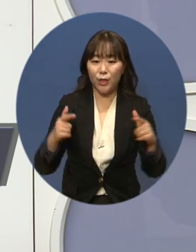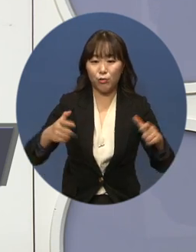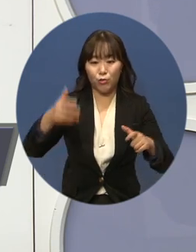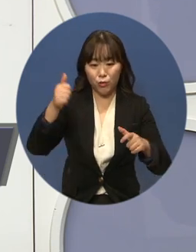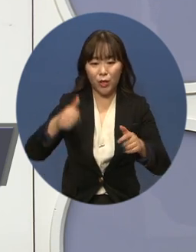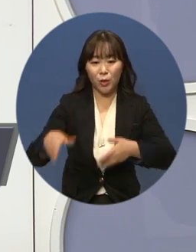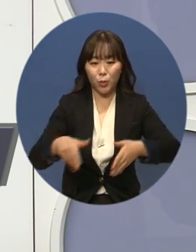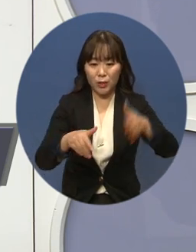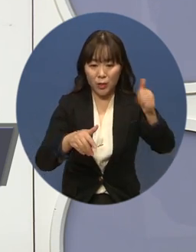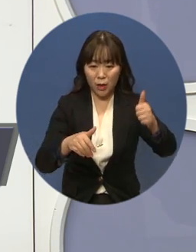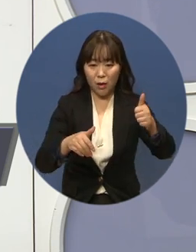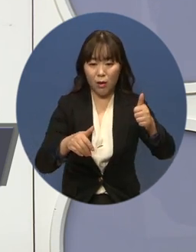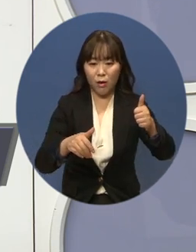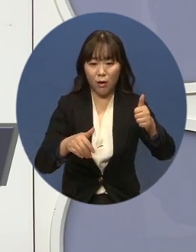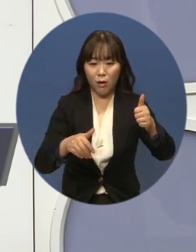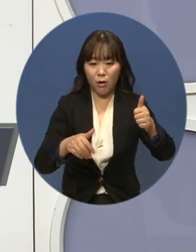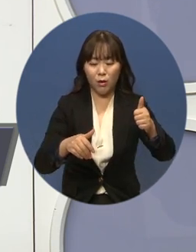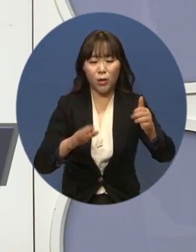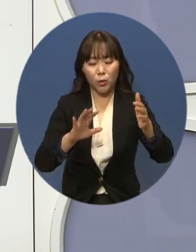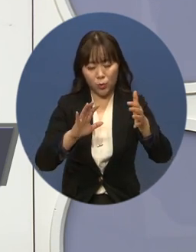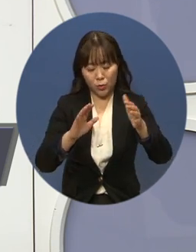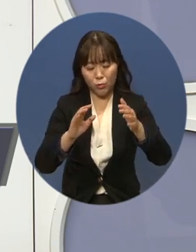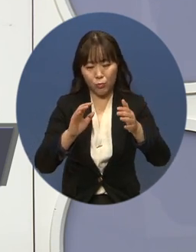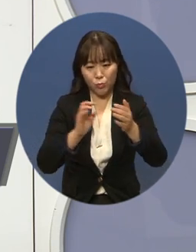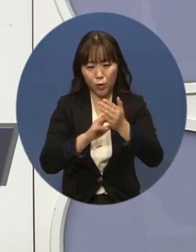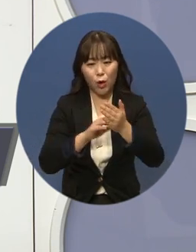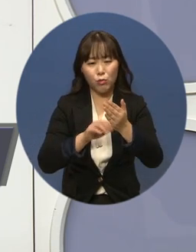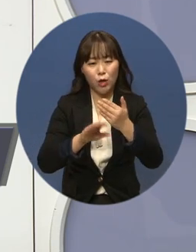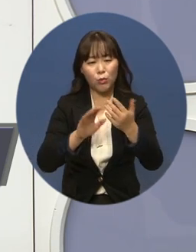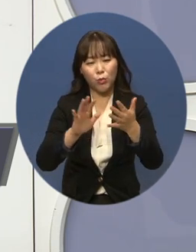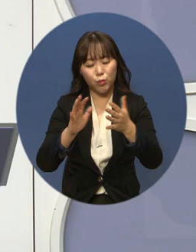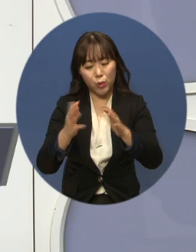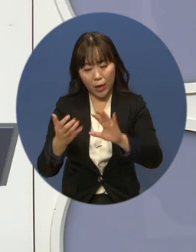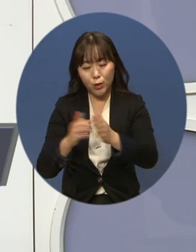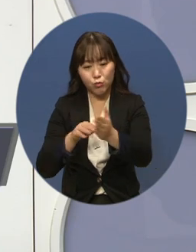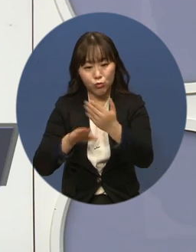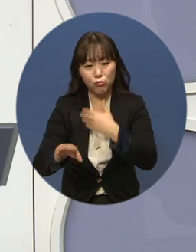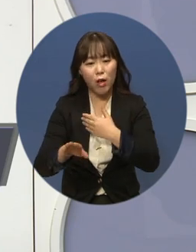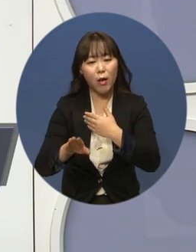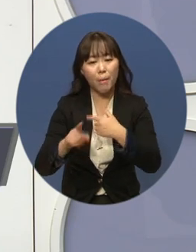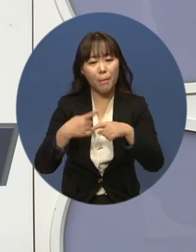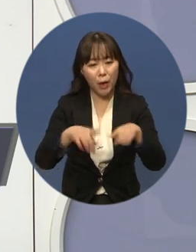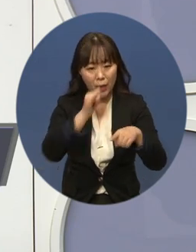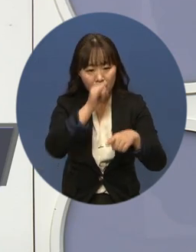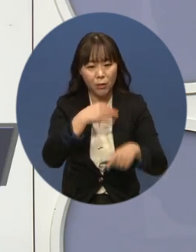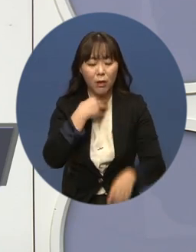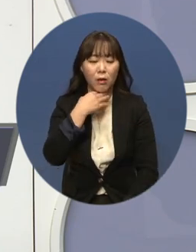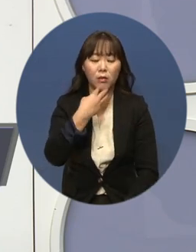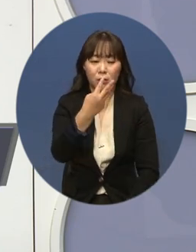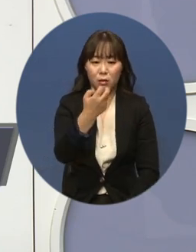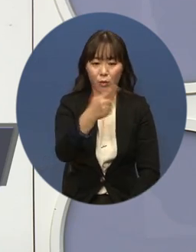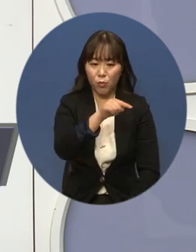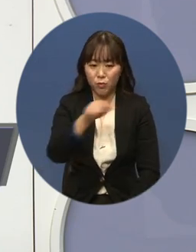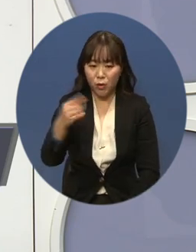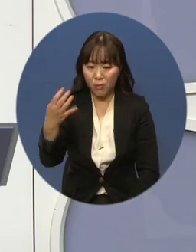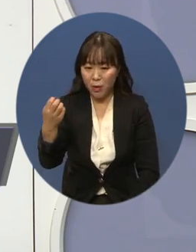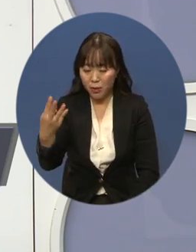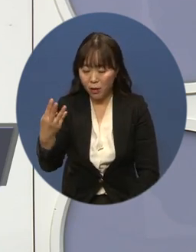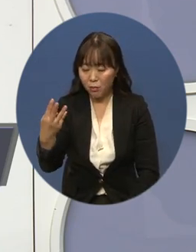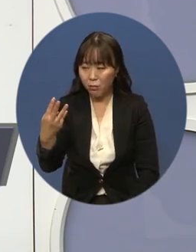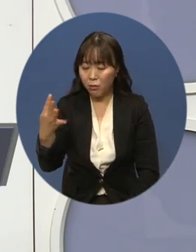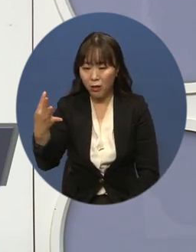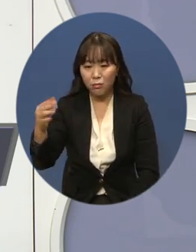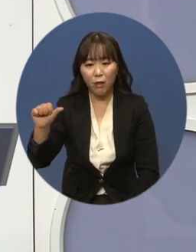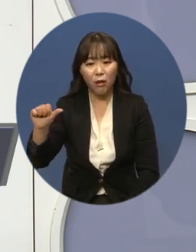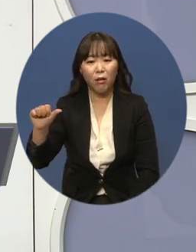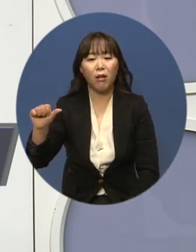도지사를 하고 돌아가신 이후에 사후의 역사적 평가를 받는데 저는 37부터 43살,